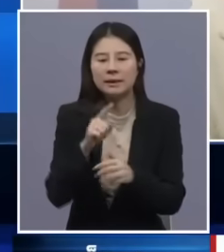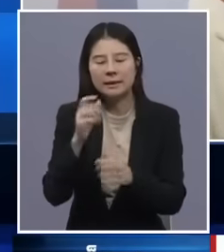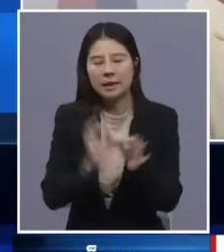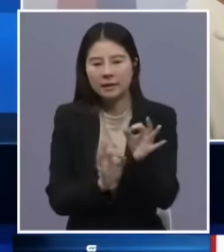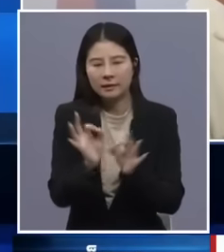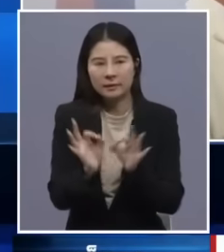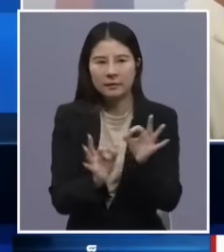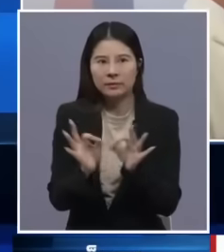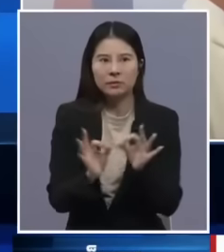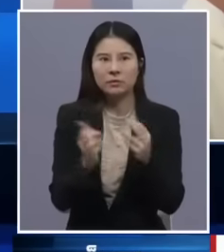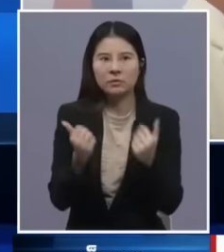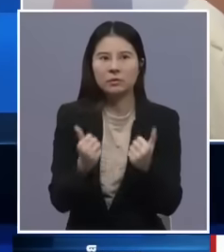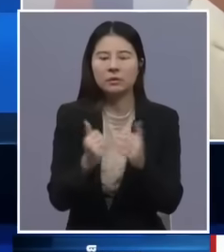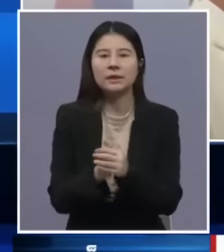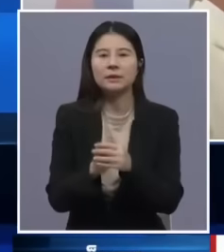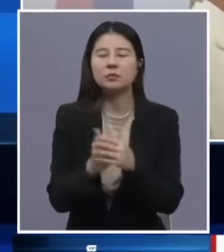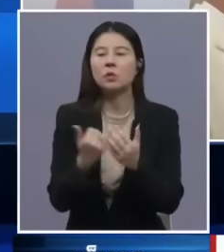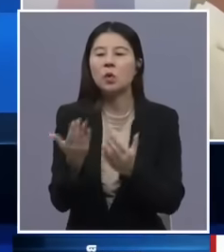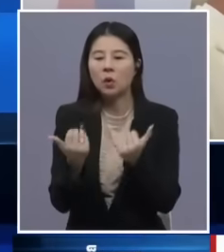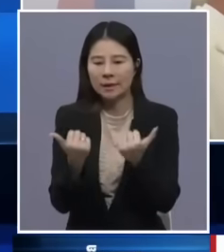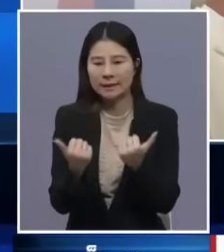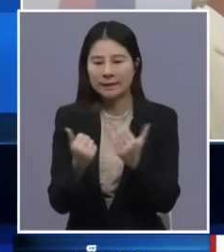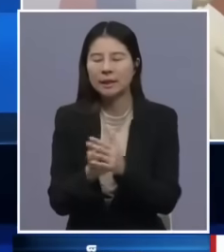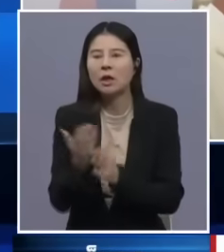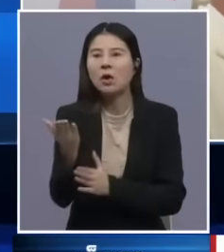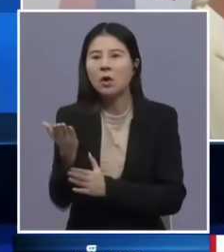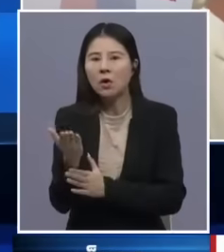อกนะครับยังไม่ได้มีการยื่นขอพระราชทานอภัยโท